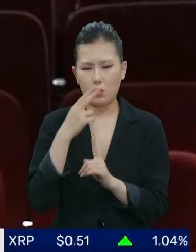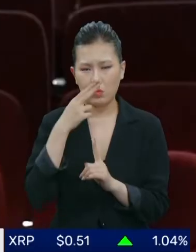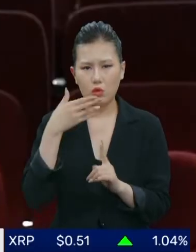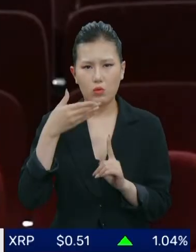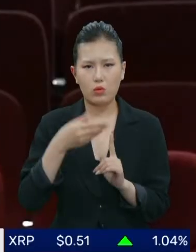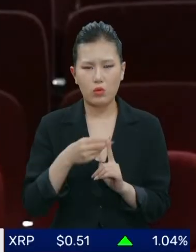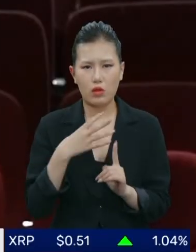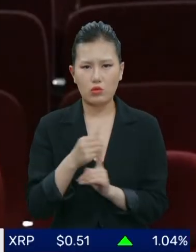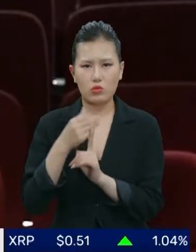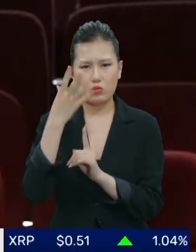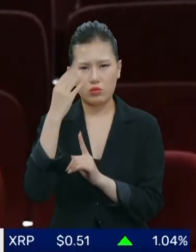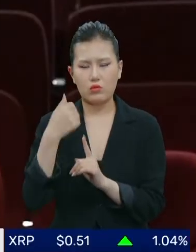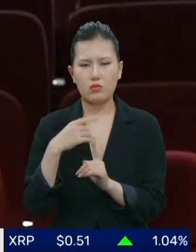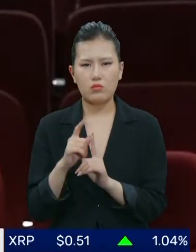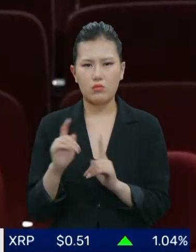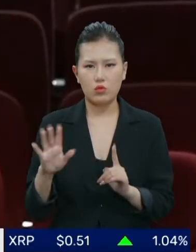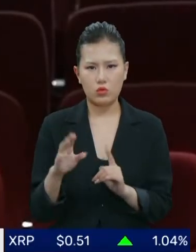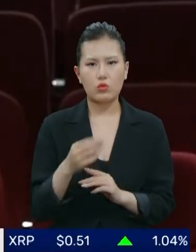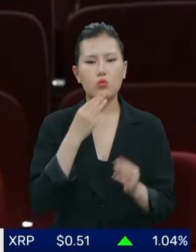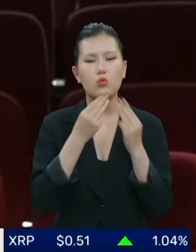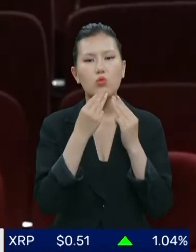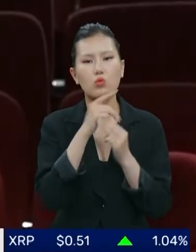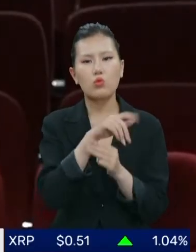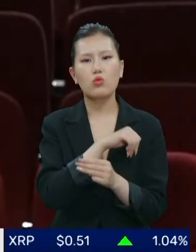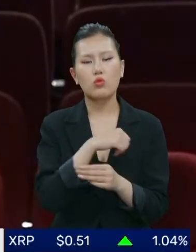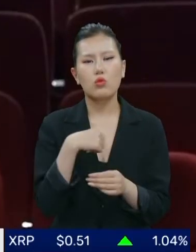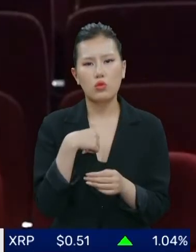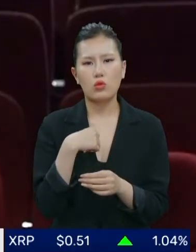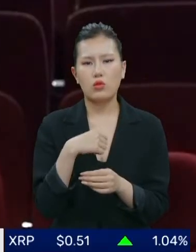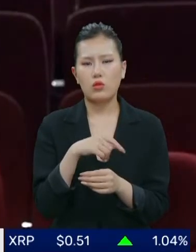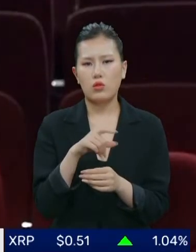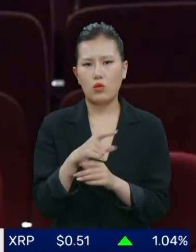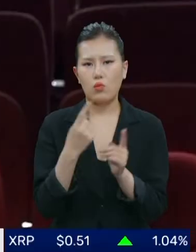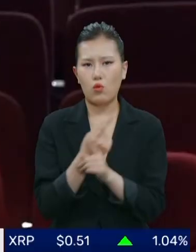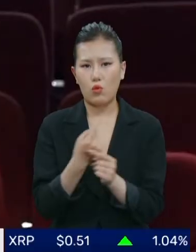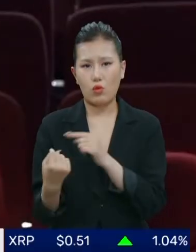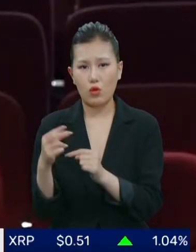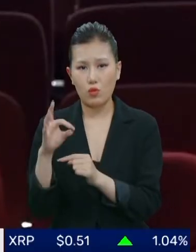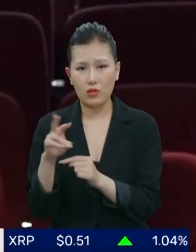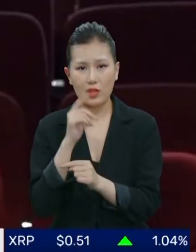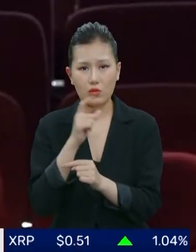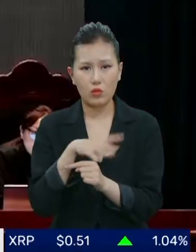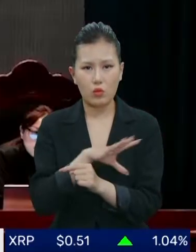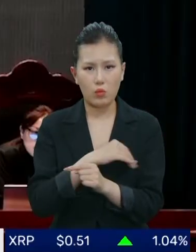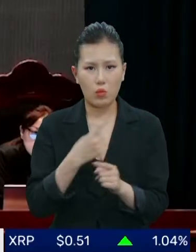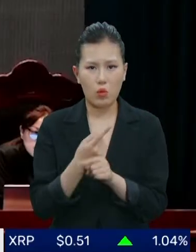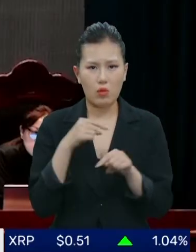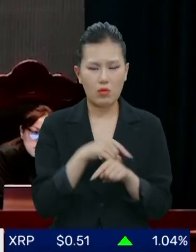хүрэлтэн бидний гаргасан ямар нэгэн үйлдэл буруутай гэж үзвэл энэ залуучуудыг битгий буруутгараа, цагаатгах ч өгөрөө гэж хүсье.